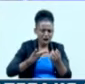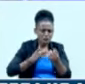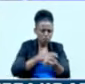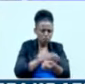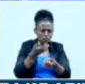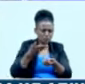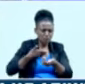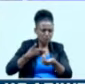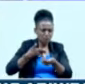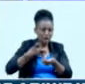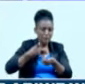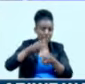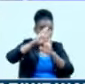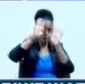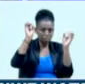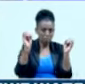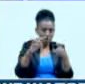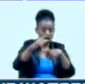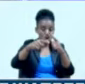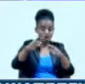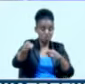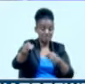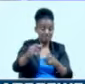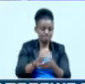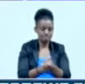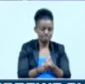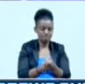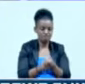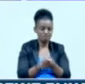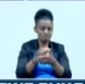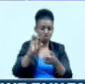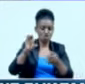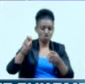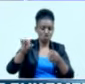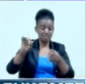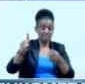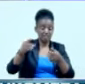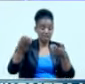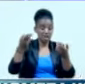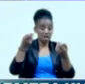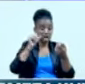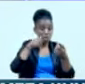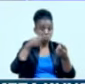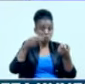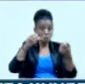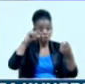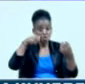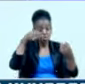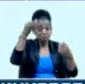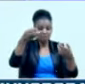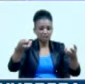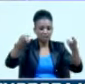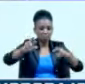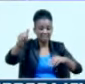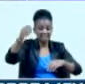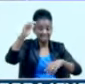twari twibitsemo tutari tuzi bagomye no gukomereza aho ngaho kuko none ni COVID ejo hashobora kuzaba ikindi cyorezo ubwo bushobozi bwo kwishakamo